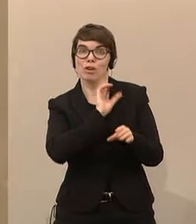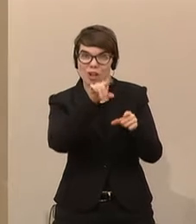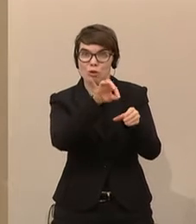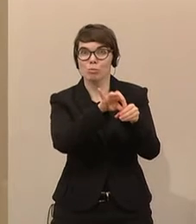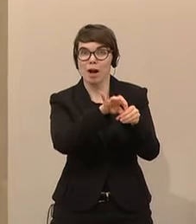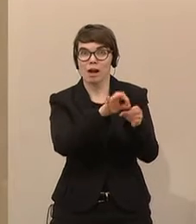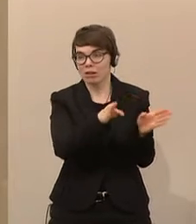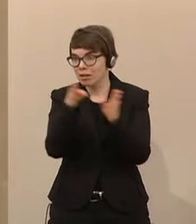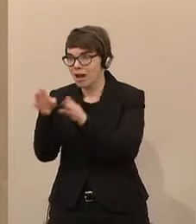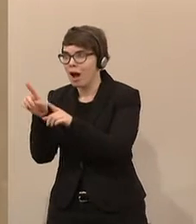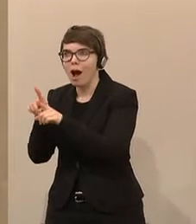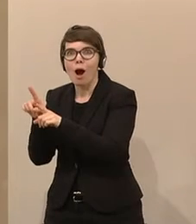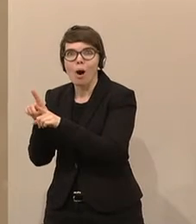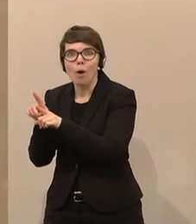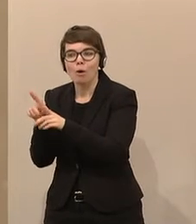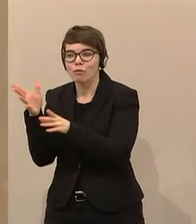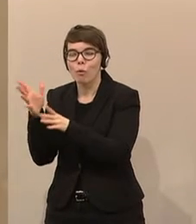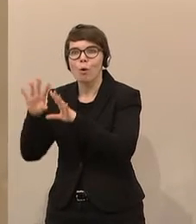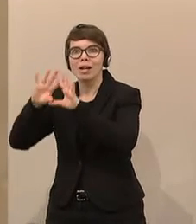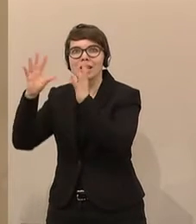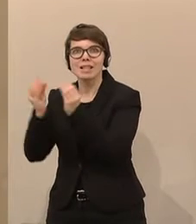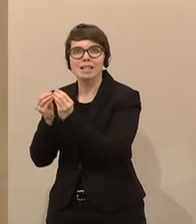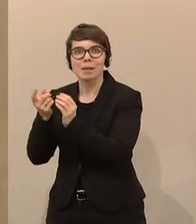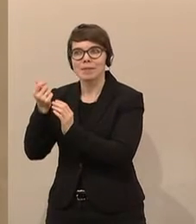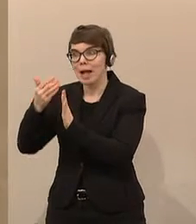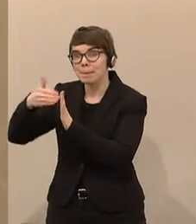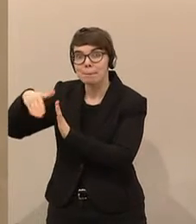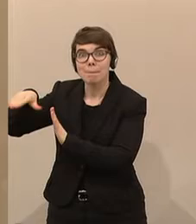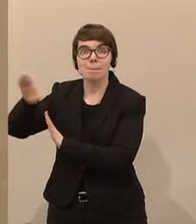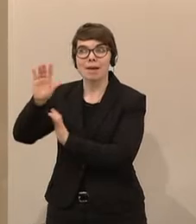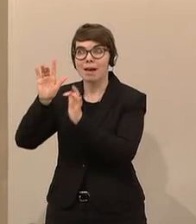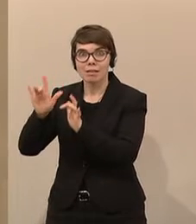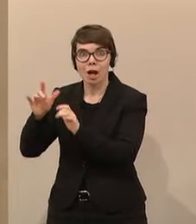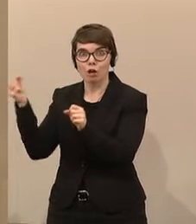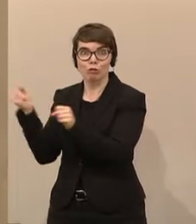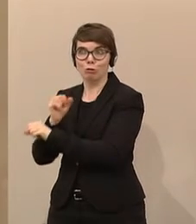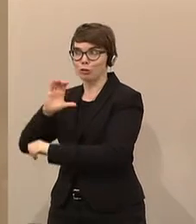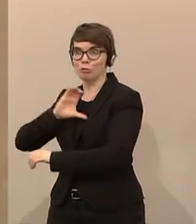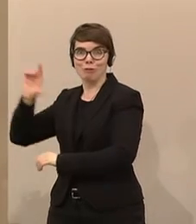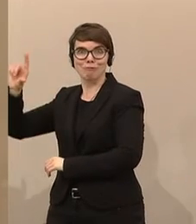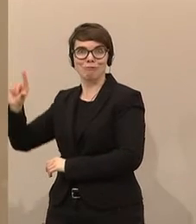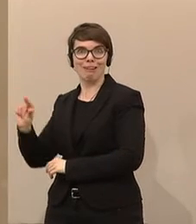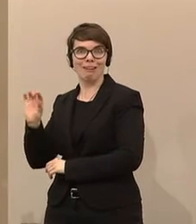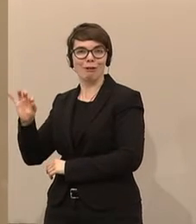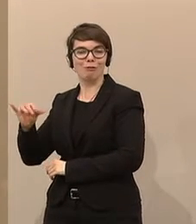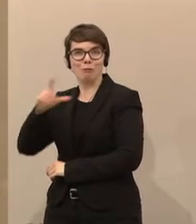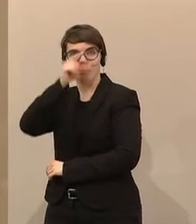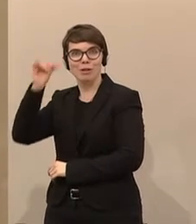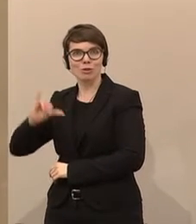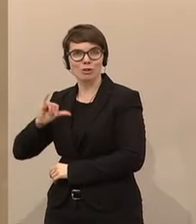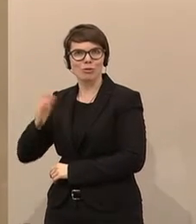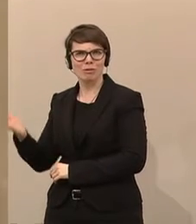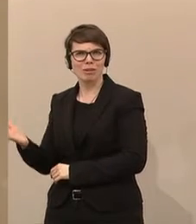gespart, sondern auch dort, wo mehr Geld in die Hand genommen wird, wird es weniger Chancen für junge Menschen geben. Und das